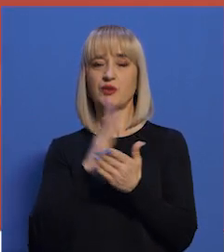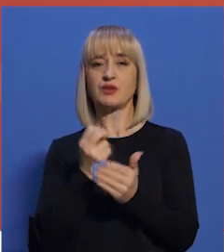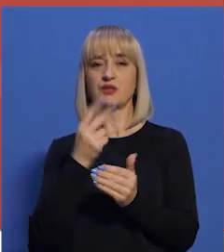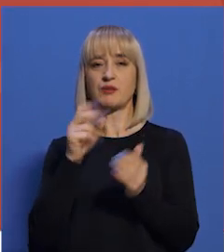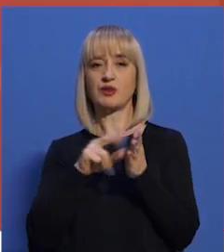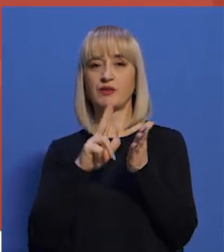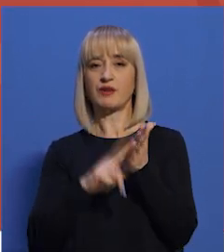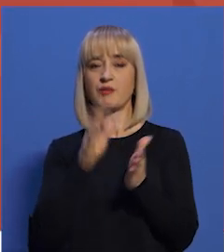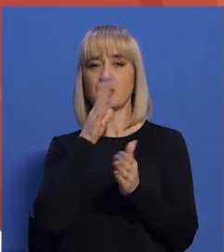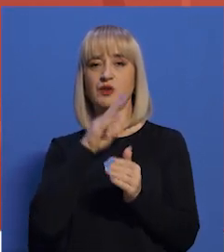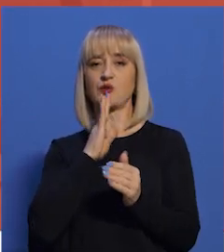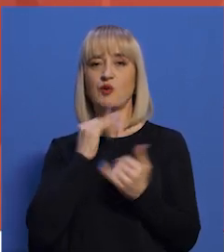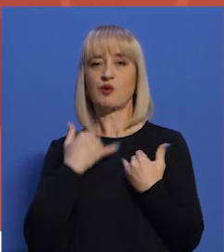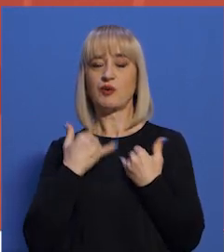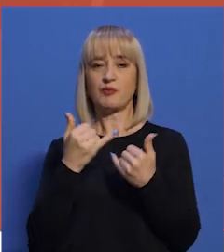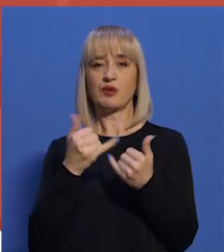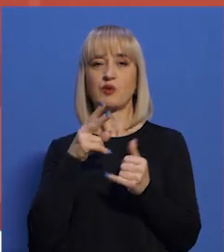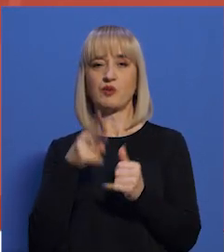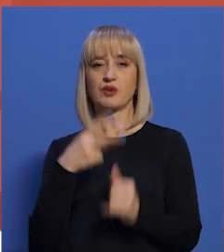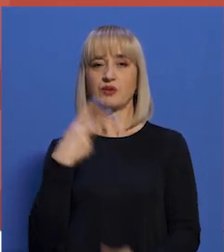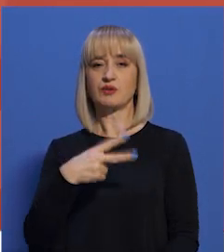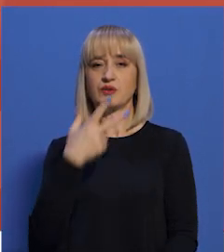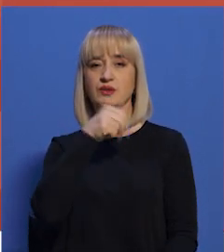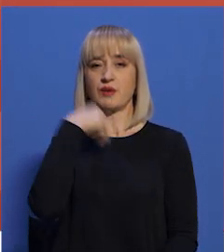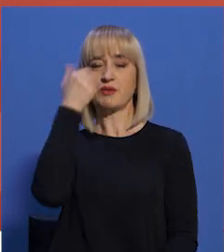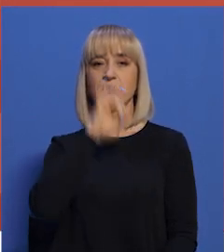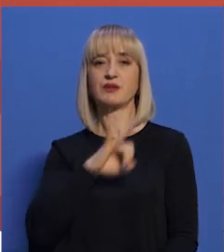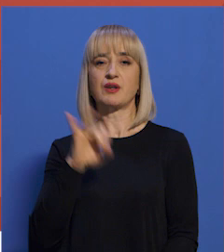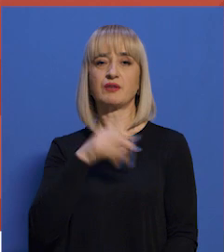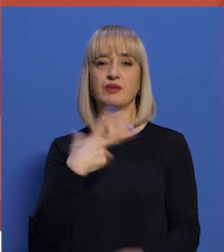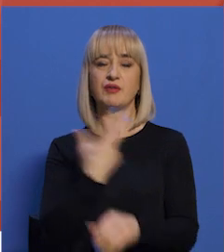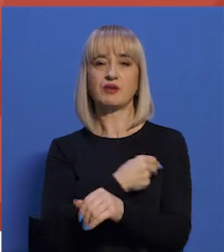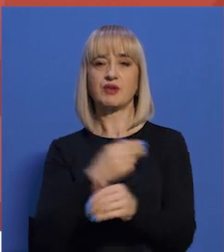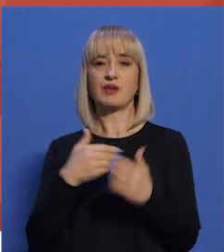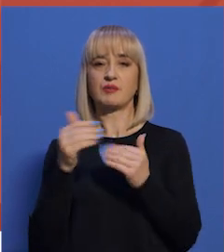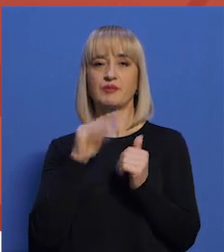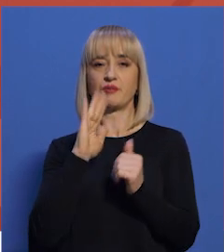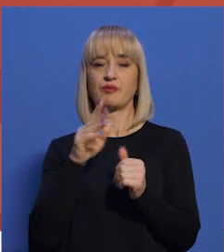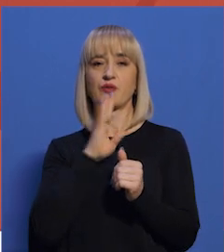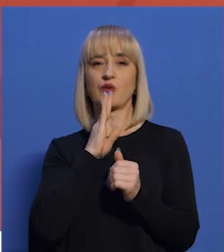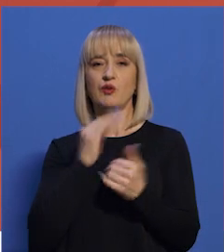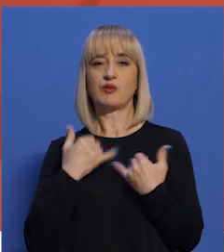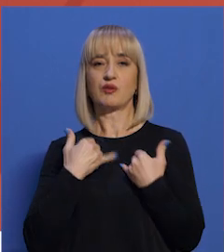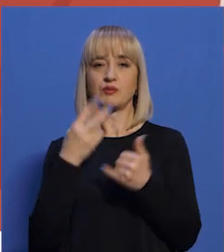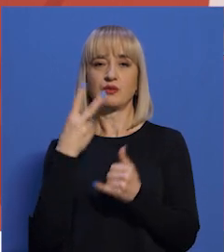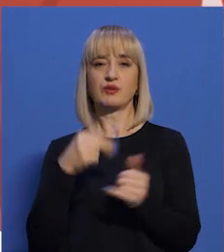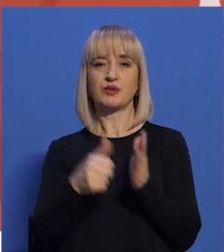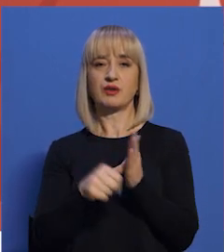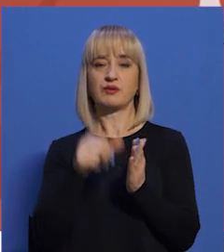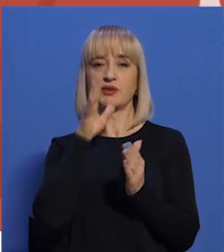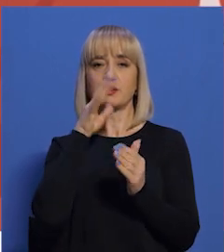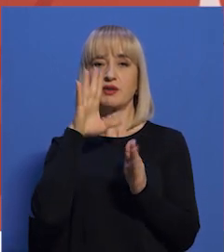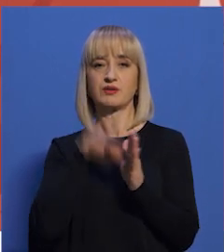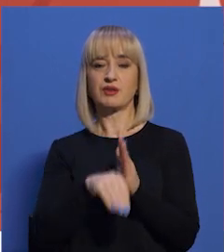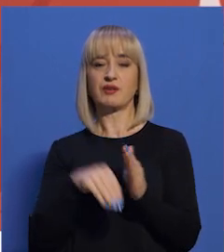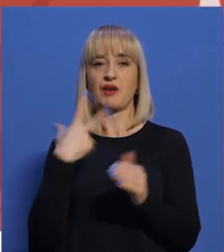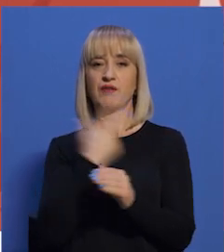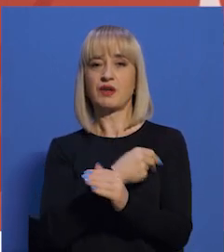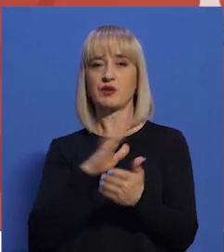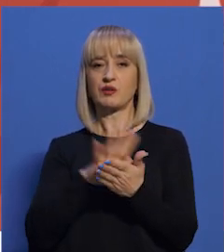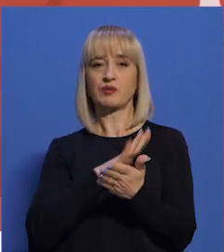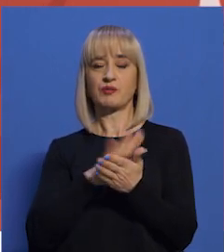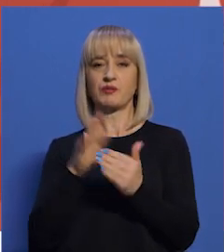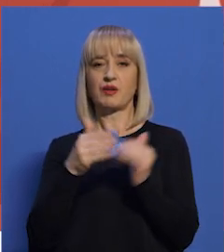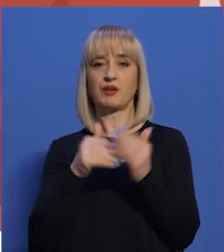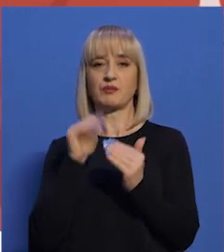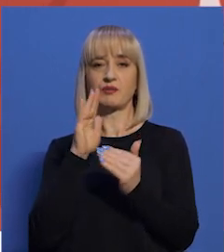ვირუსის საწინააღმდეგო ვაქცინა დამატებით ხელმისაწვდომია 13-18 წლის გოგონებისთვის. 2023 წლის იანვრიდან ვაქცინა ხელმისაწვდომი იქნება